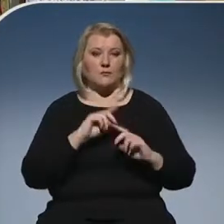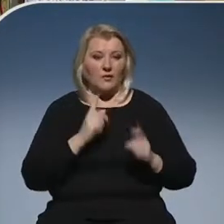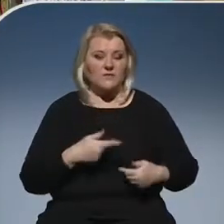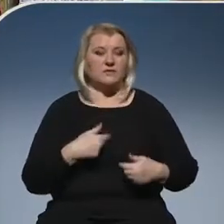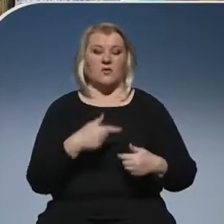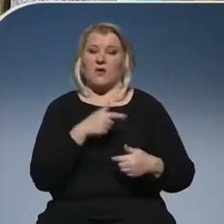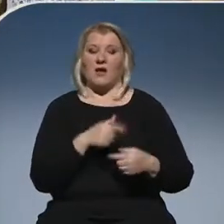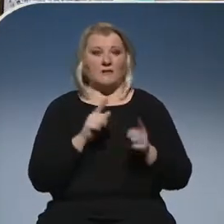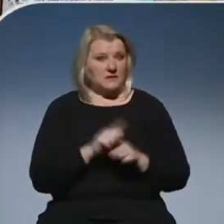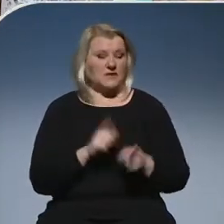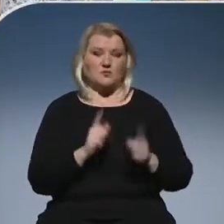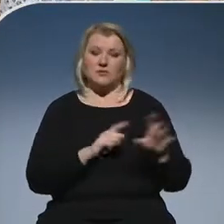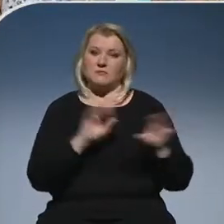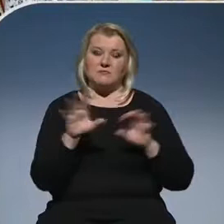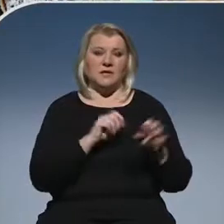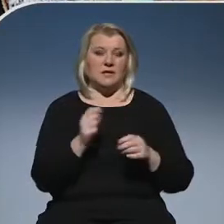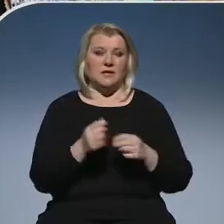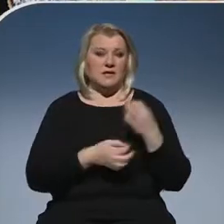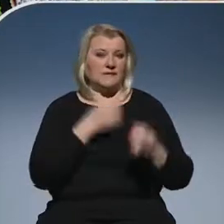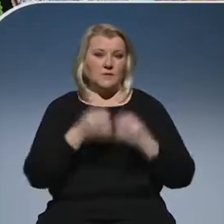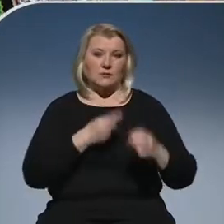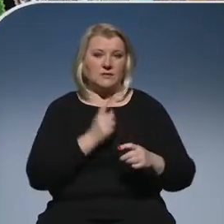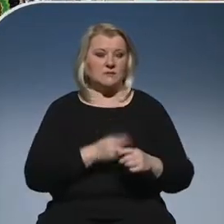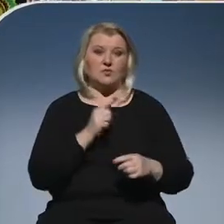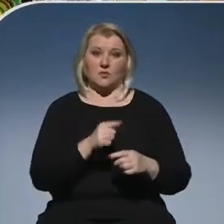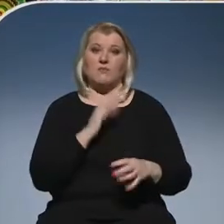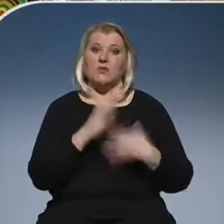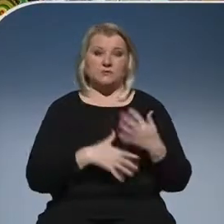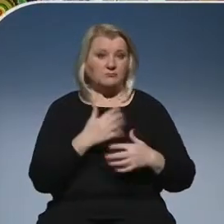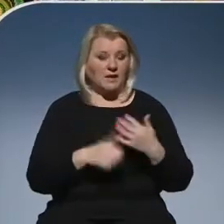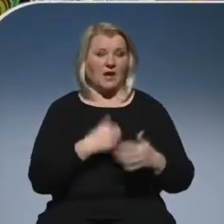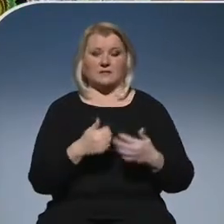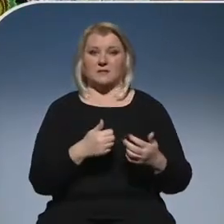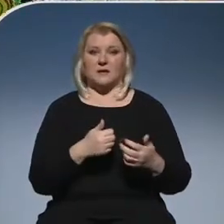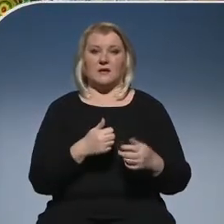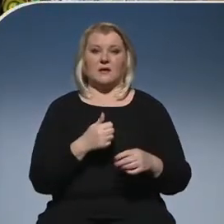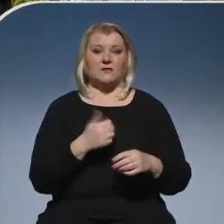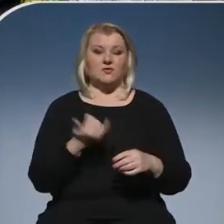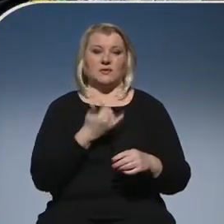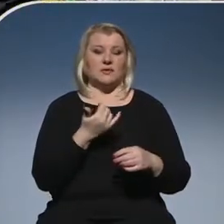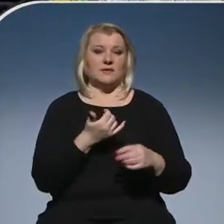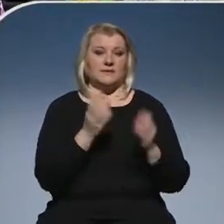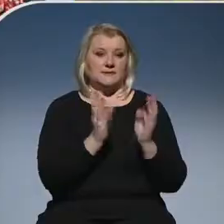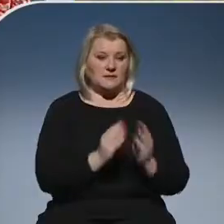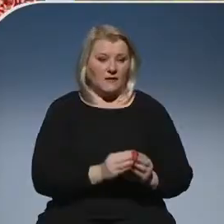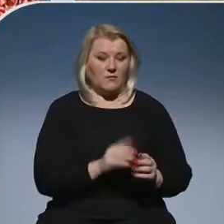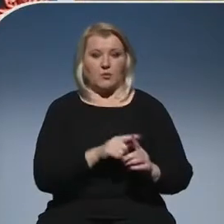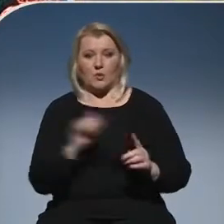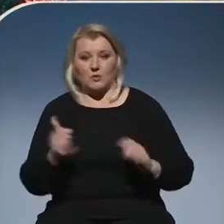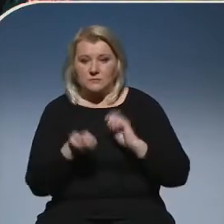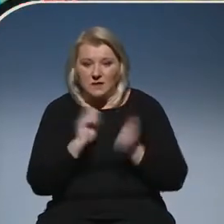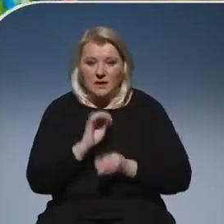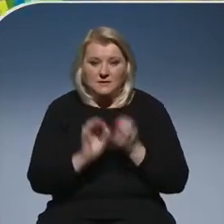desítky hodin udělat nějakou dobrou analýzu dané společnosti a přesně během roku se zase změní ta situace. Tak to byl